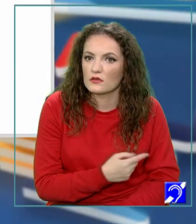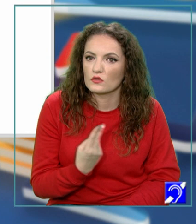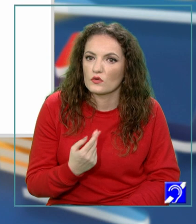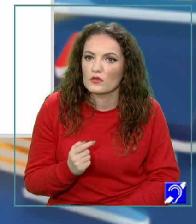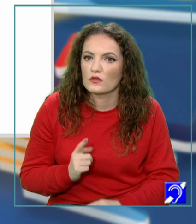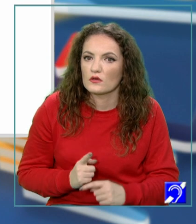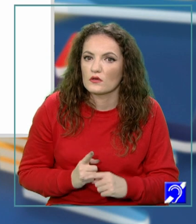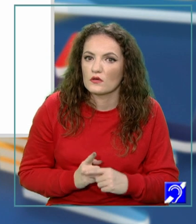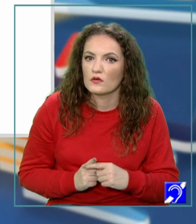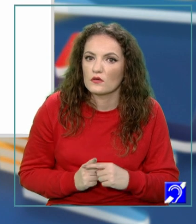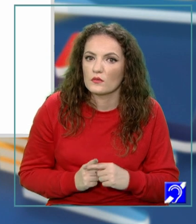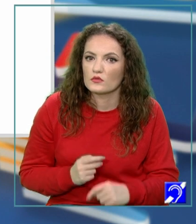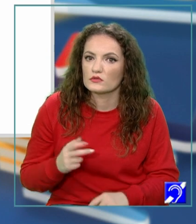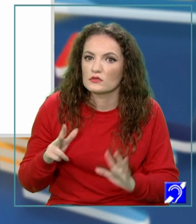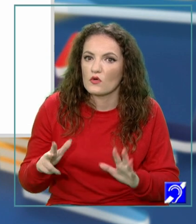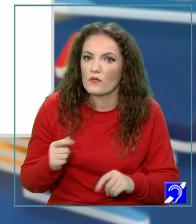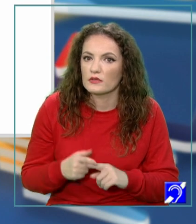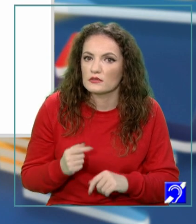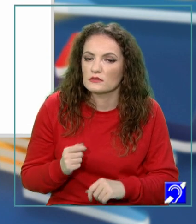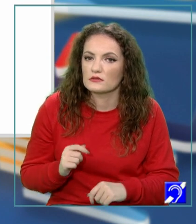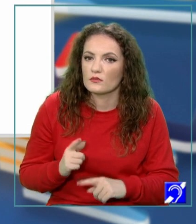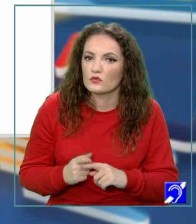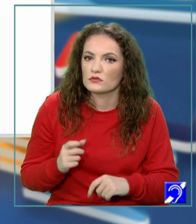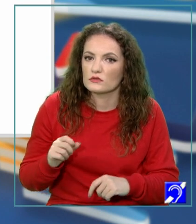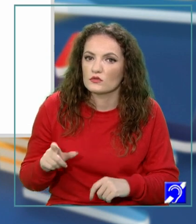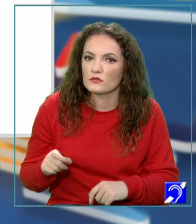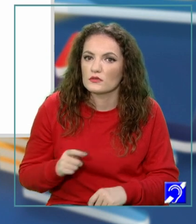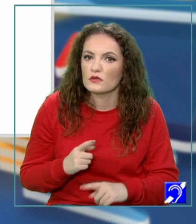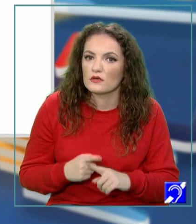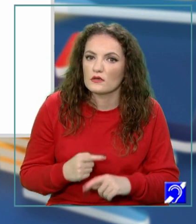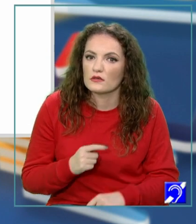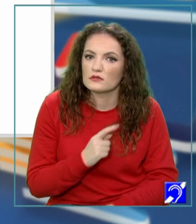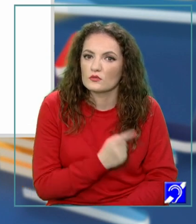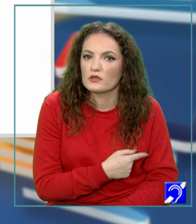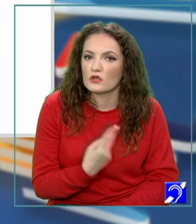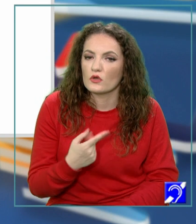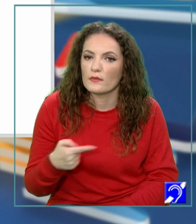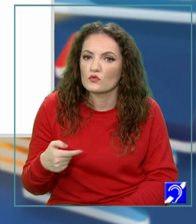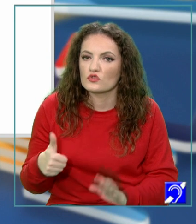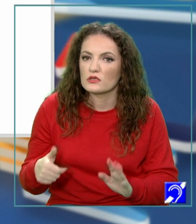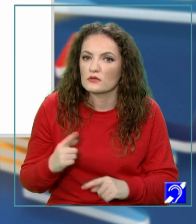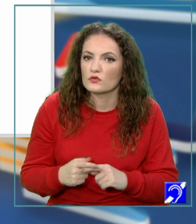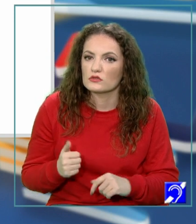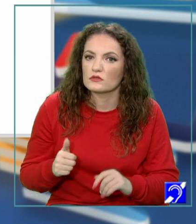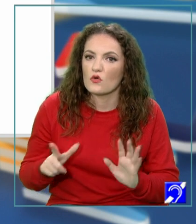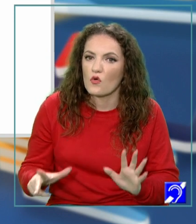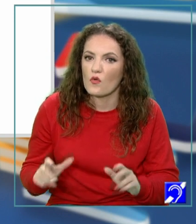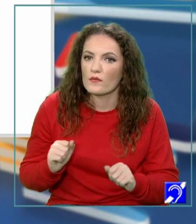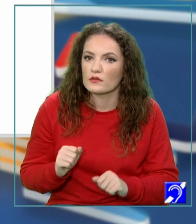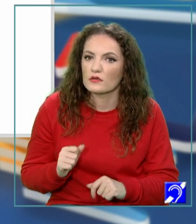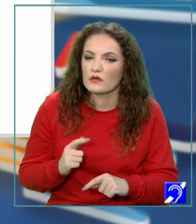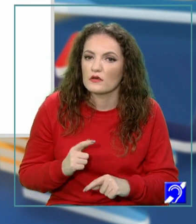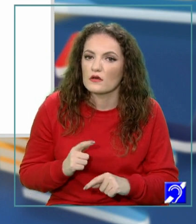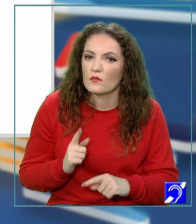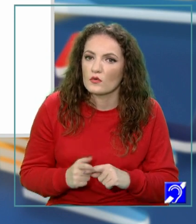x pătrat minus 6x plus 8 plus x pătrat minus x minus 6 supra x pătrat minus 7x plus 12. Unde x aparține în